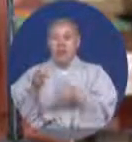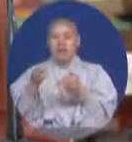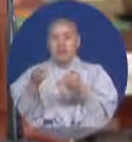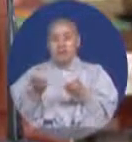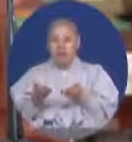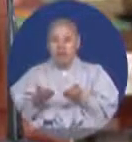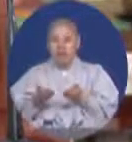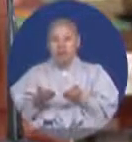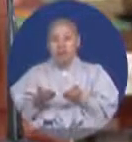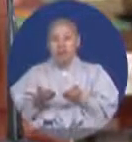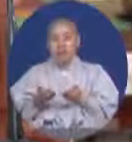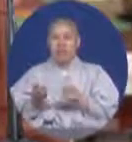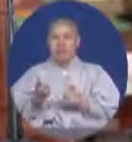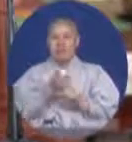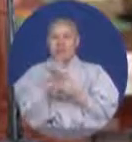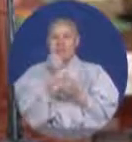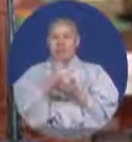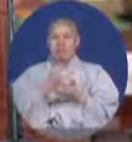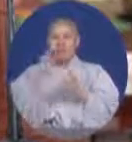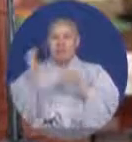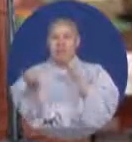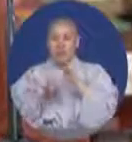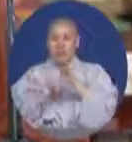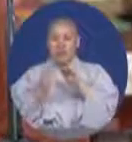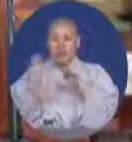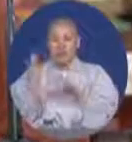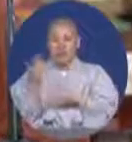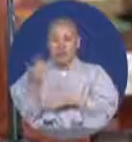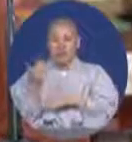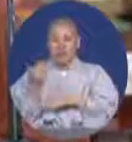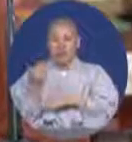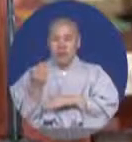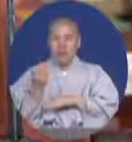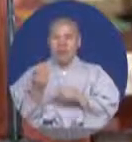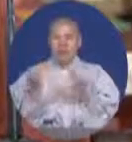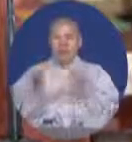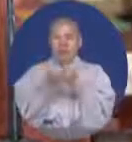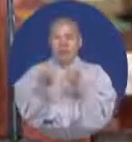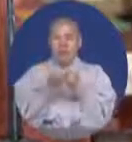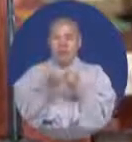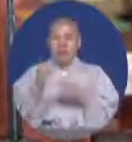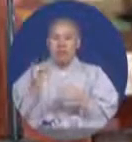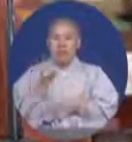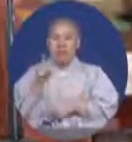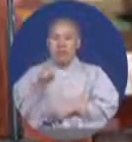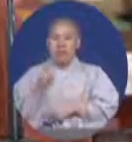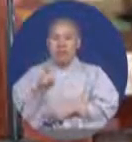일체지 무해해. 그러면 일체지 무해해를 얻으면 어떻게 되느냐?